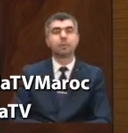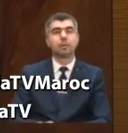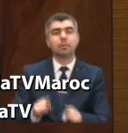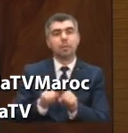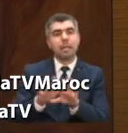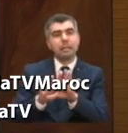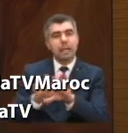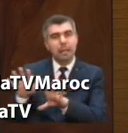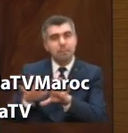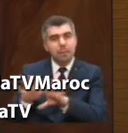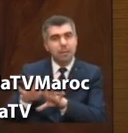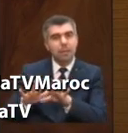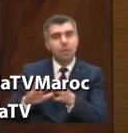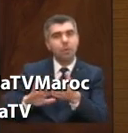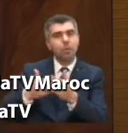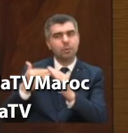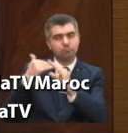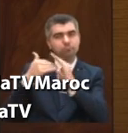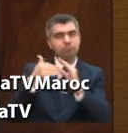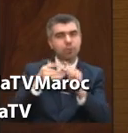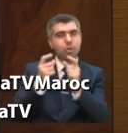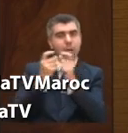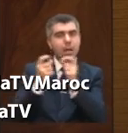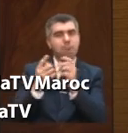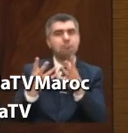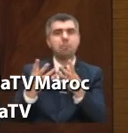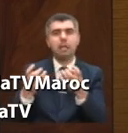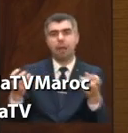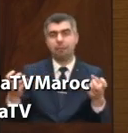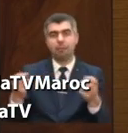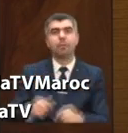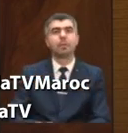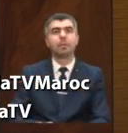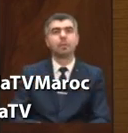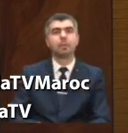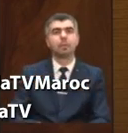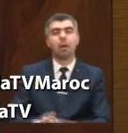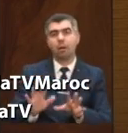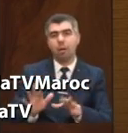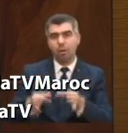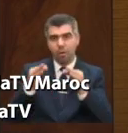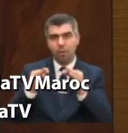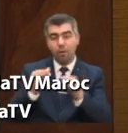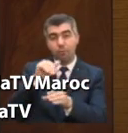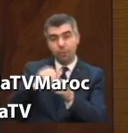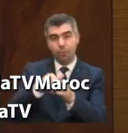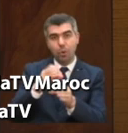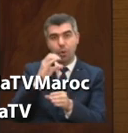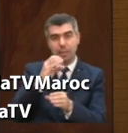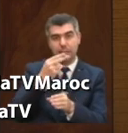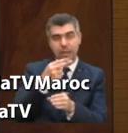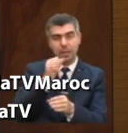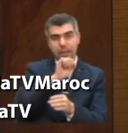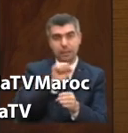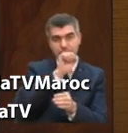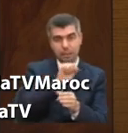فالتدابير المتخذة الموجهة إلى المقاولات هي عديدة جدا وكثيرة من بينها بالنسبة للصندوق الوطني للضمان الاجتماعي